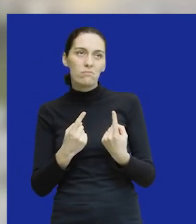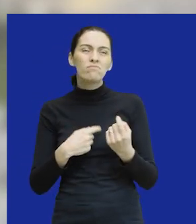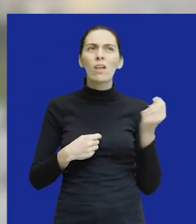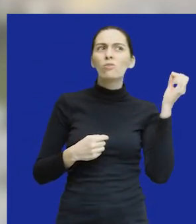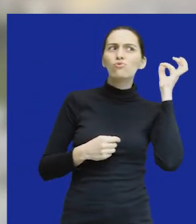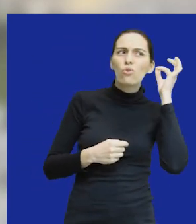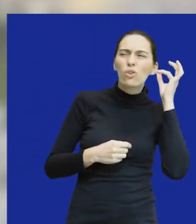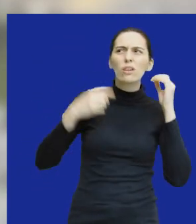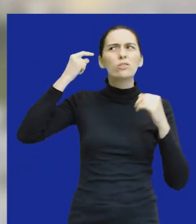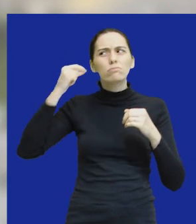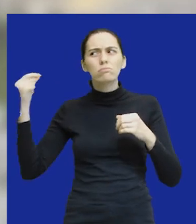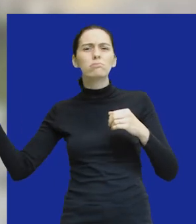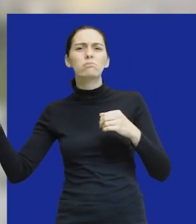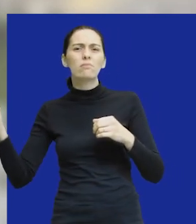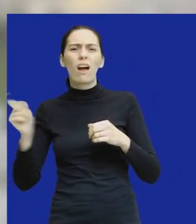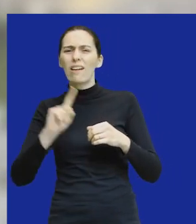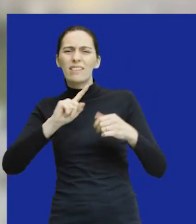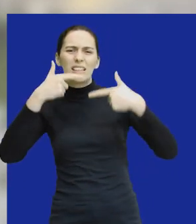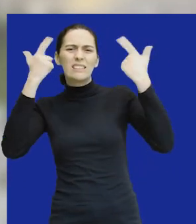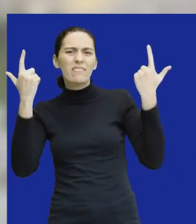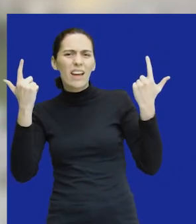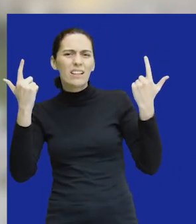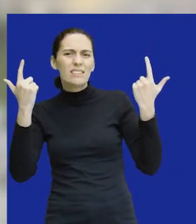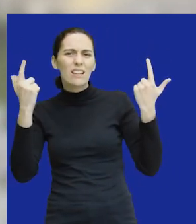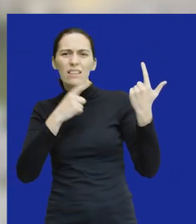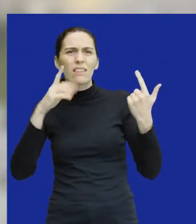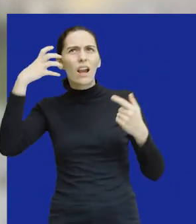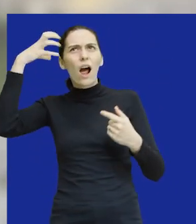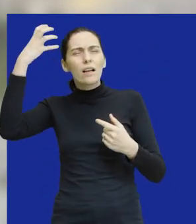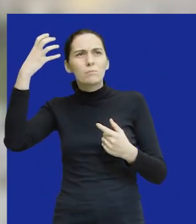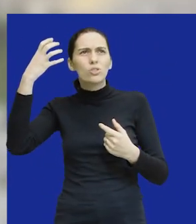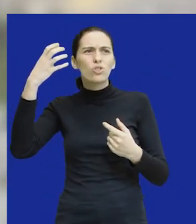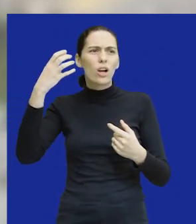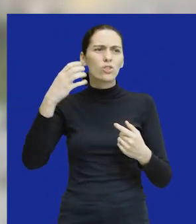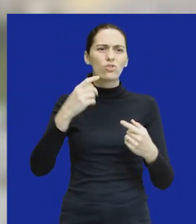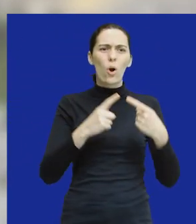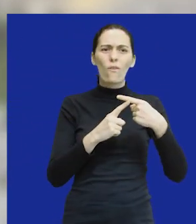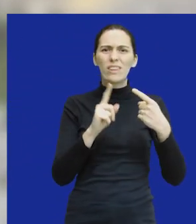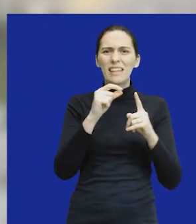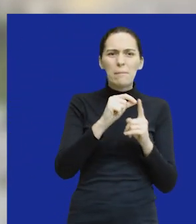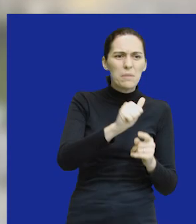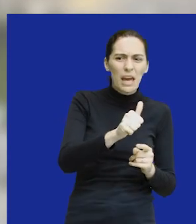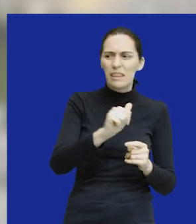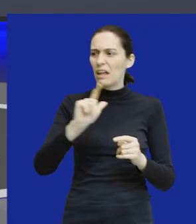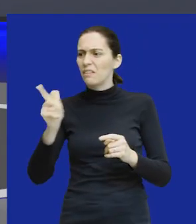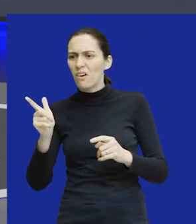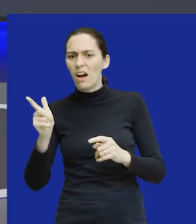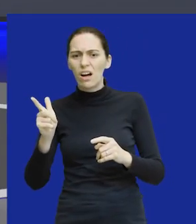jedno uho ti uđe, na drugo izađe, nisi ni svjestan šta je to dijabetes, kakav tip 1, tip 2, to mi je sve